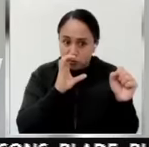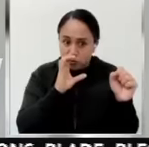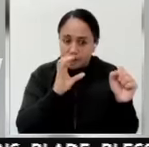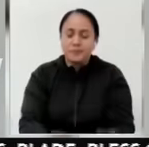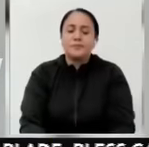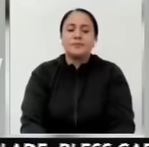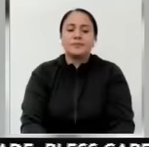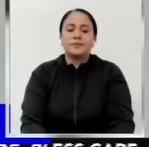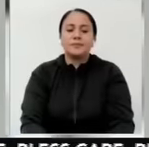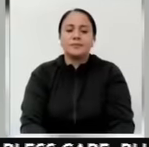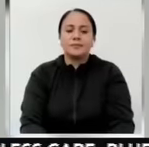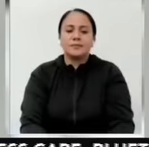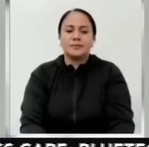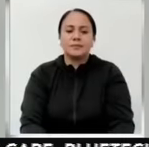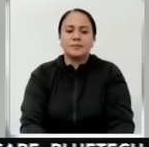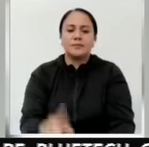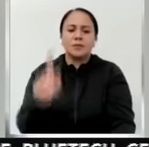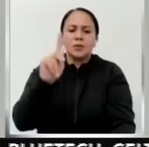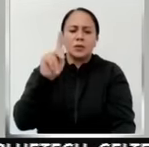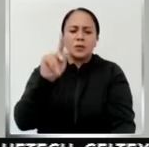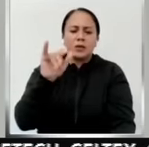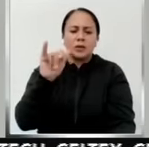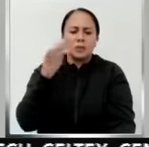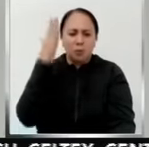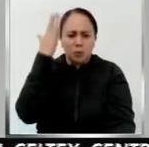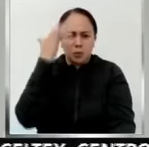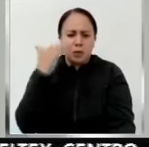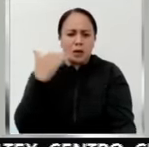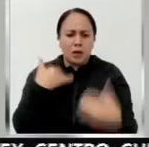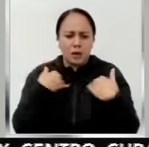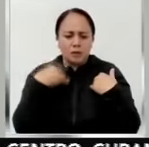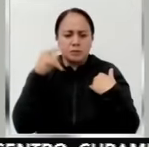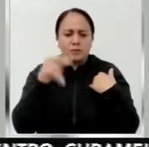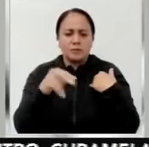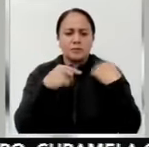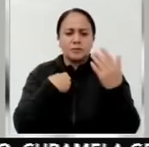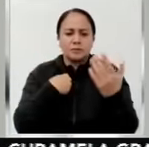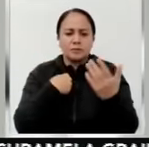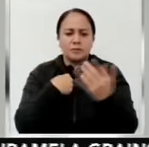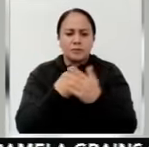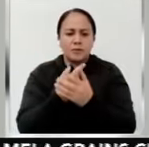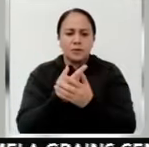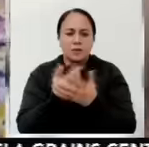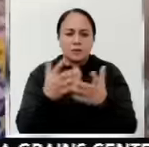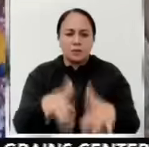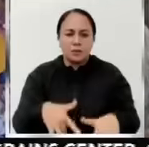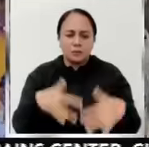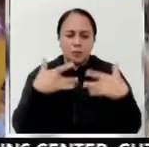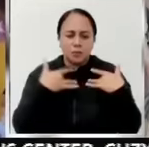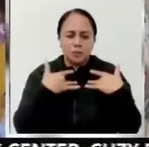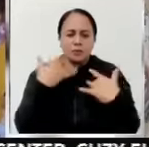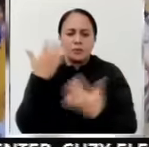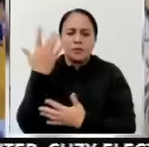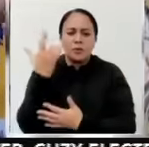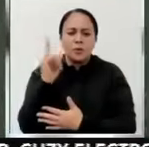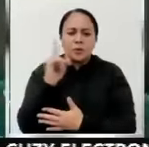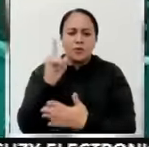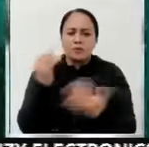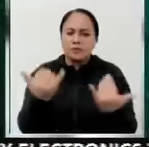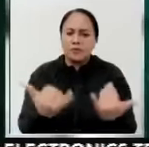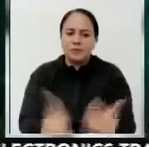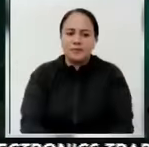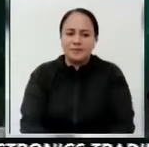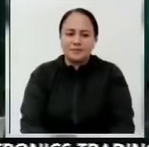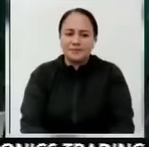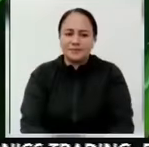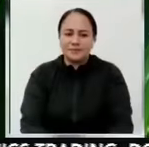Kuya Kim, bakit nga ba kailangan diligan ang mga halaman para mabuhay? Kuya Kim, ano na? Kuya Kim, ano na?